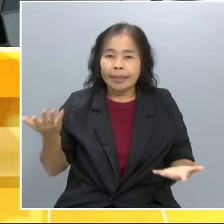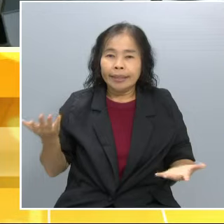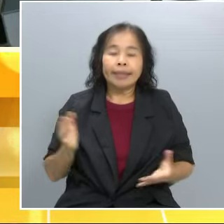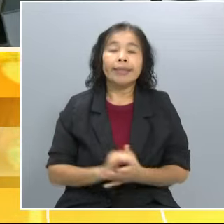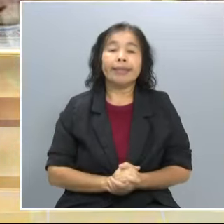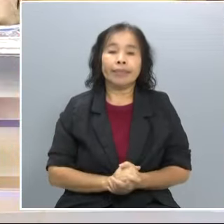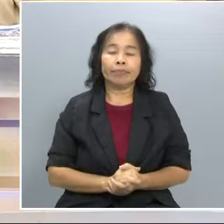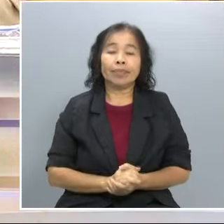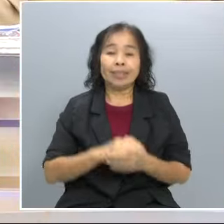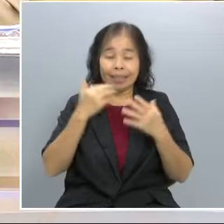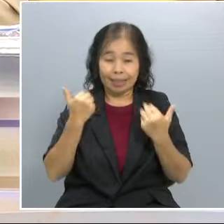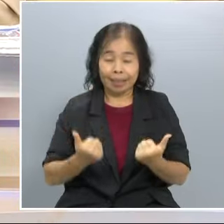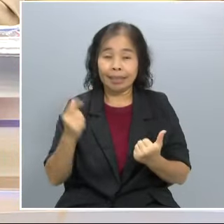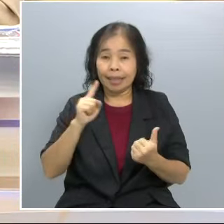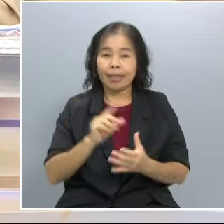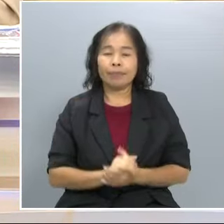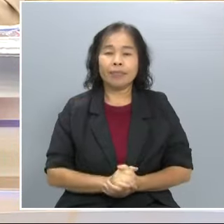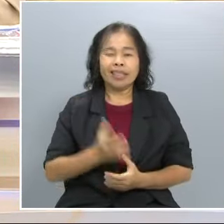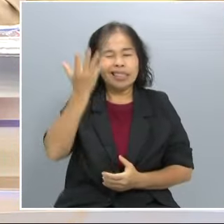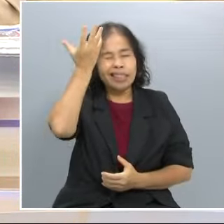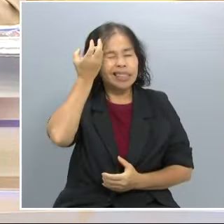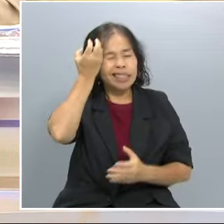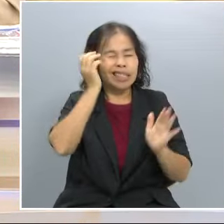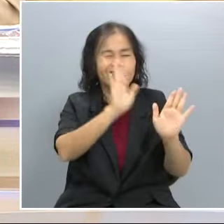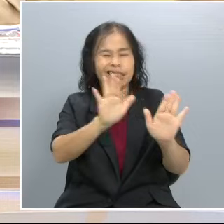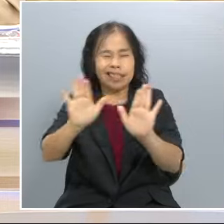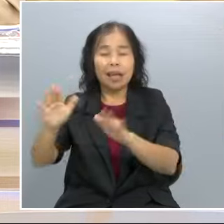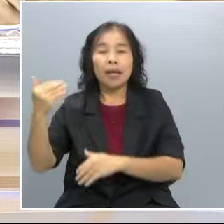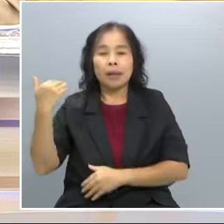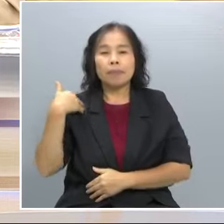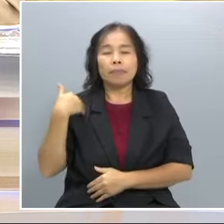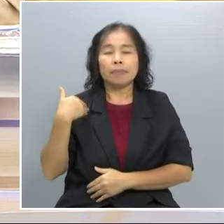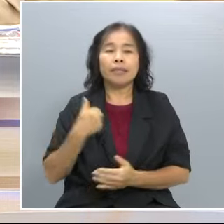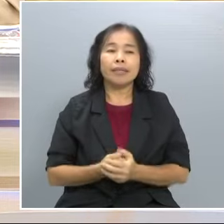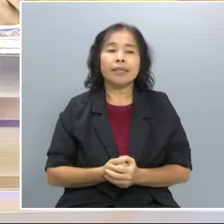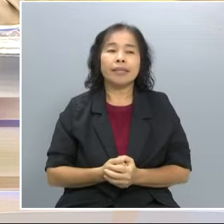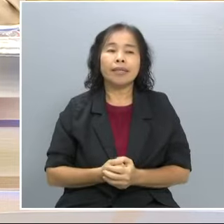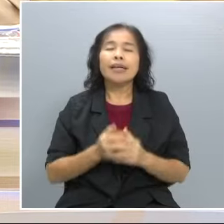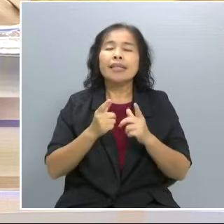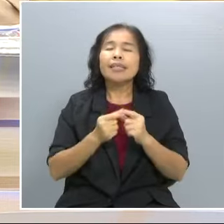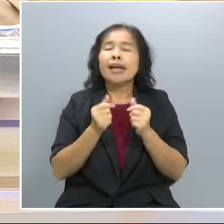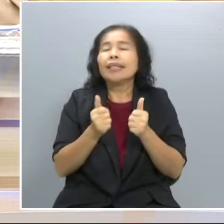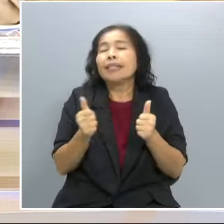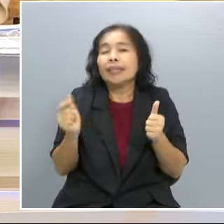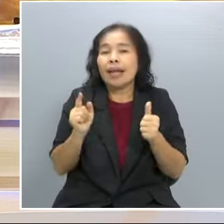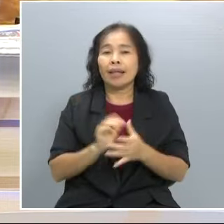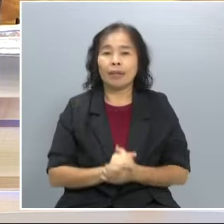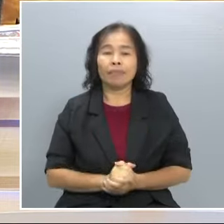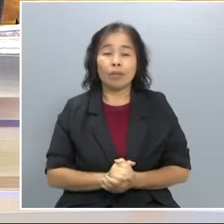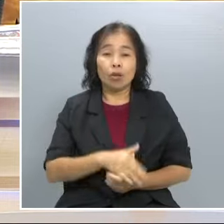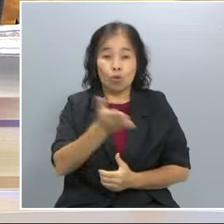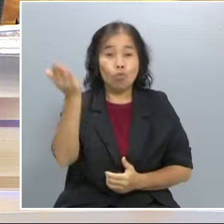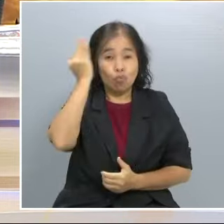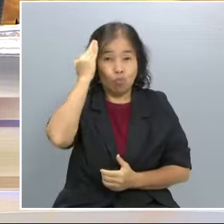ปิดท้ายท่านผู้ชมเดี๋ยวจะเครียดมันมีเรื่องดีๆเรื่องรถเมย์เอามานำเสนอสักนิดนึงก็ได้ทราบนะว่ารถ